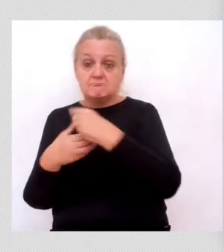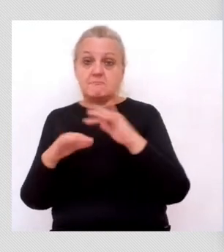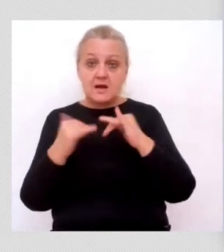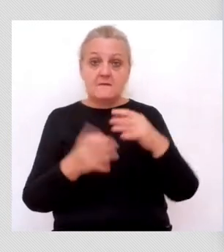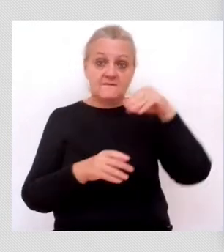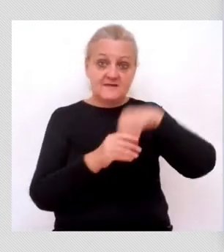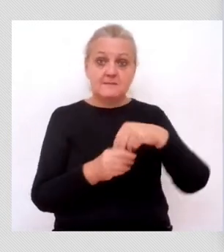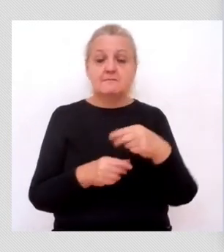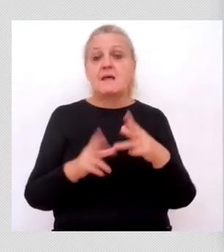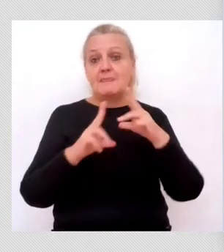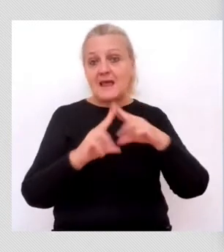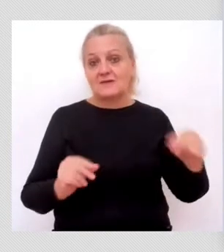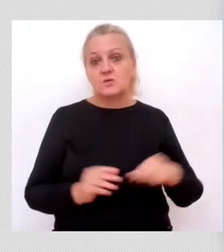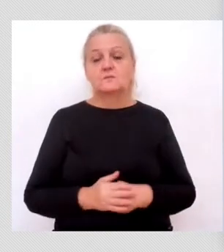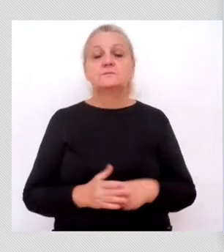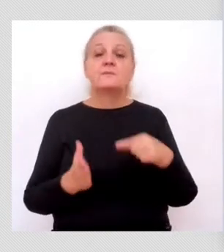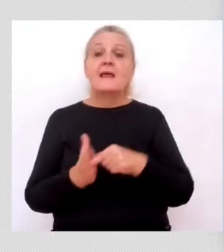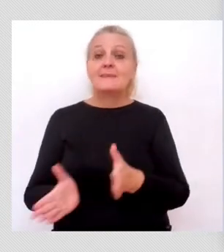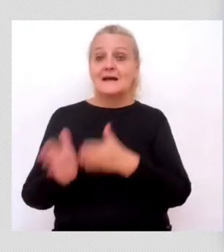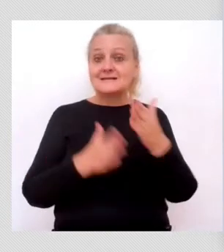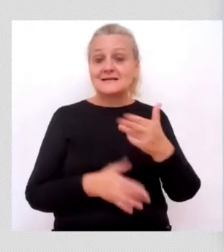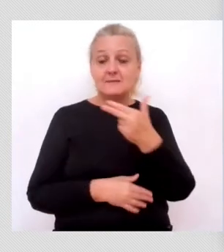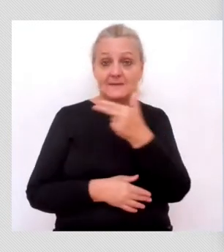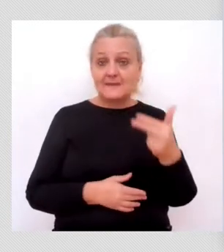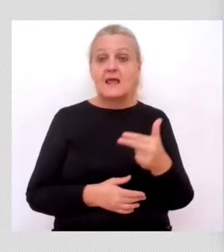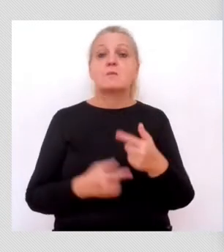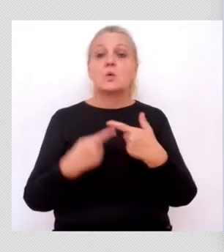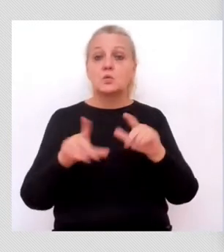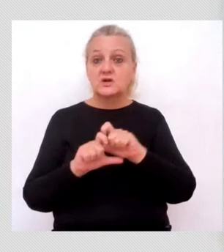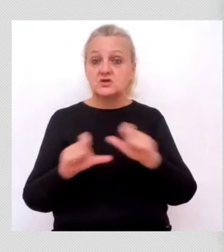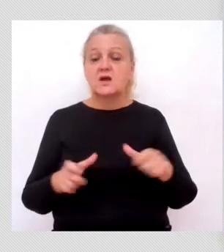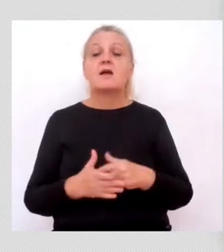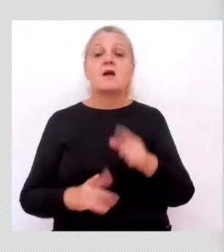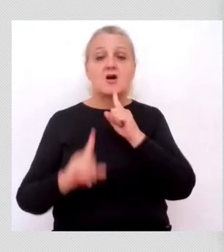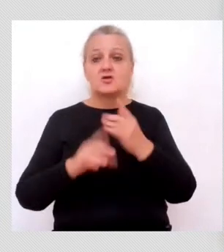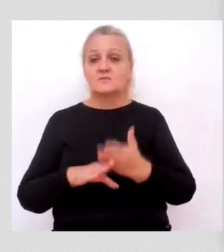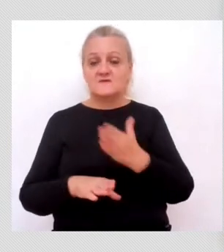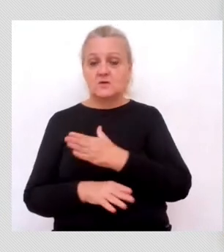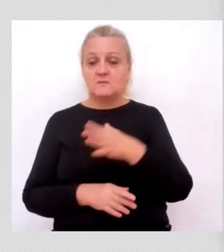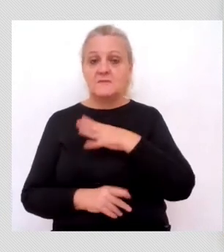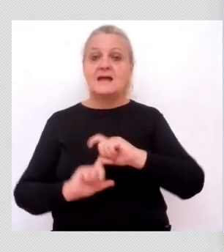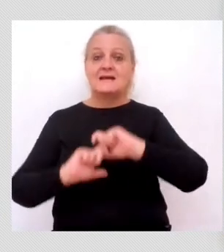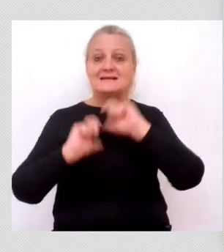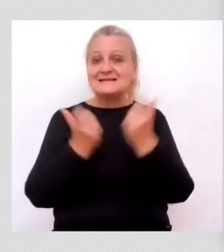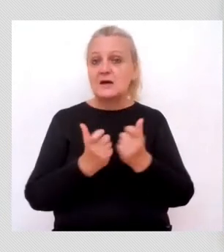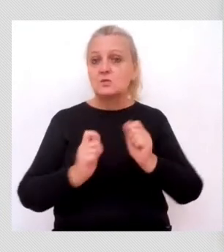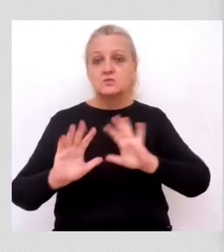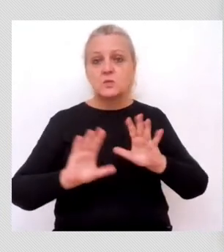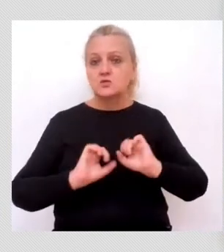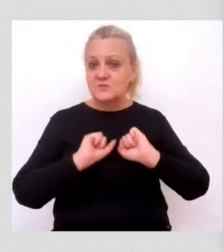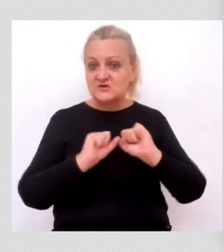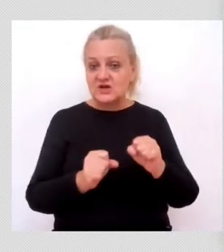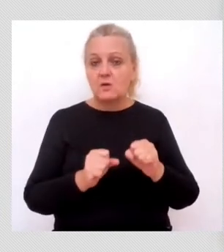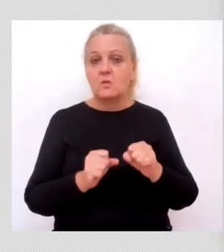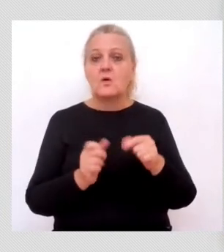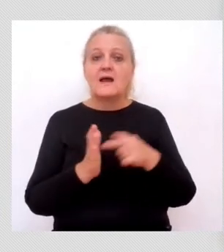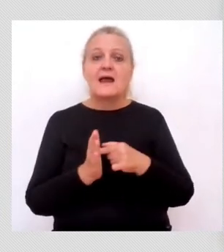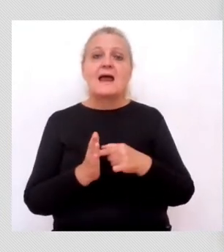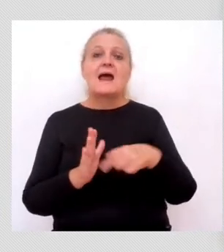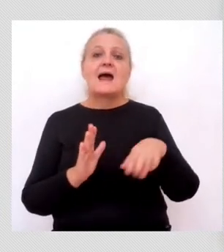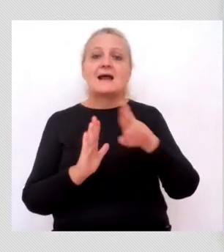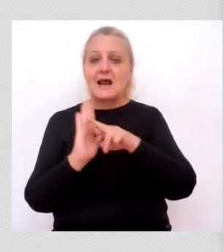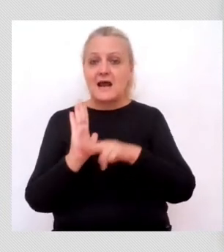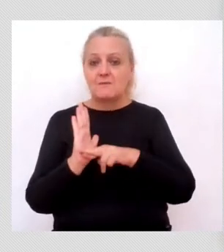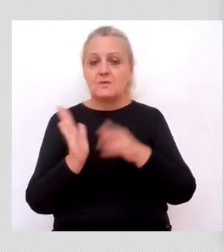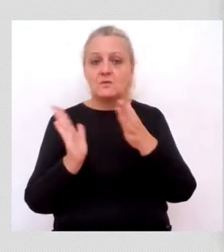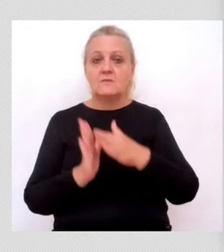tym NATO. Kolejna rzecz, krótkoterminowa. Rozmawialiśmy o tym wcześniej. Cały mechanizm cieniowego raportowania do takiej instytucji